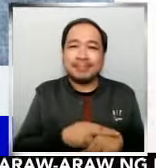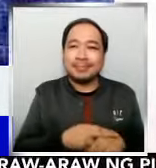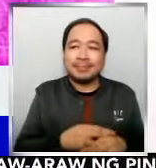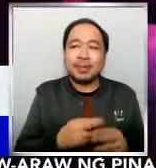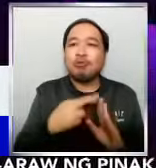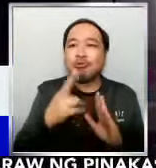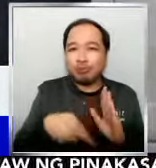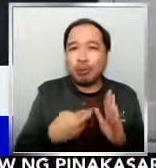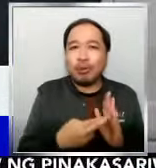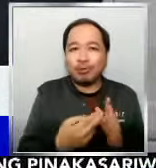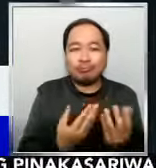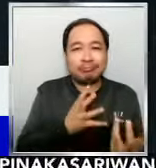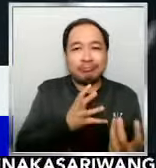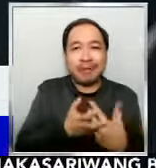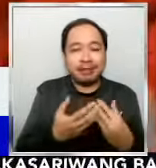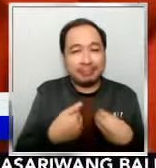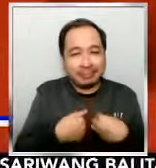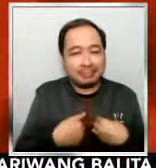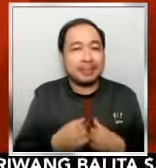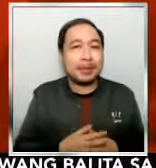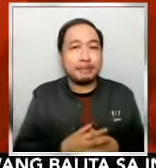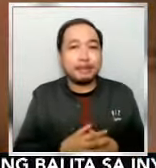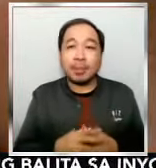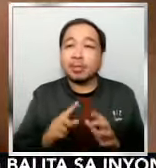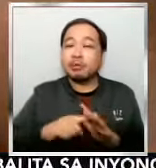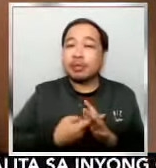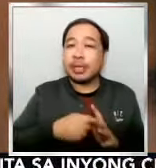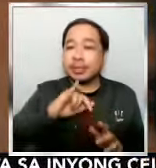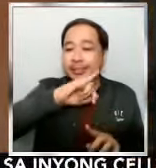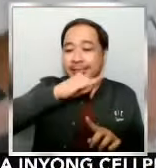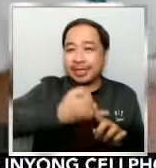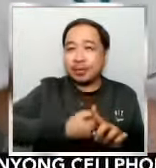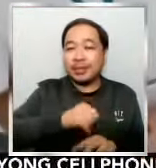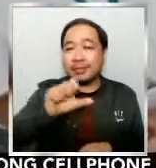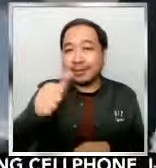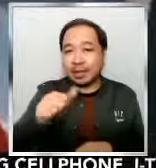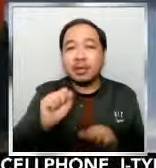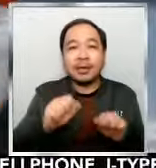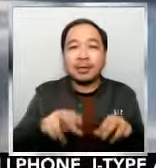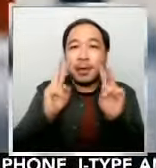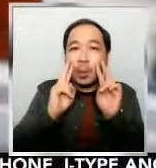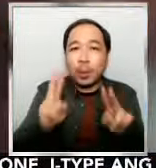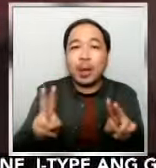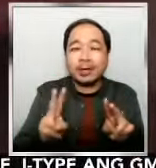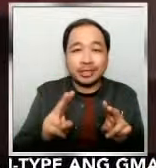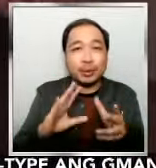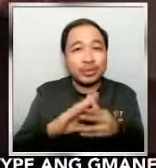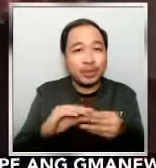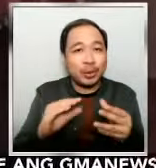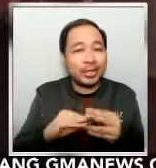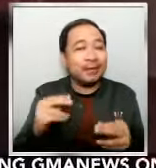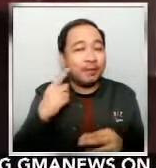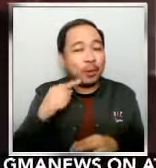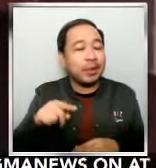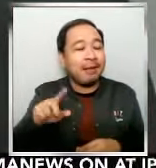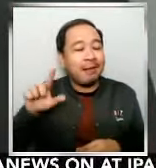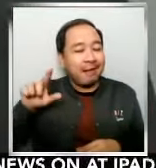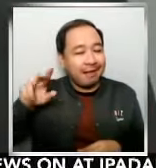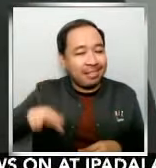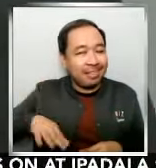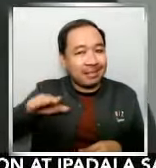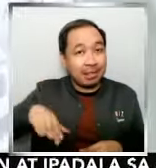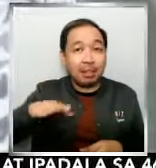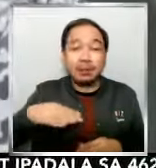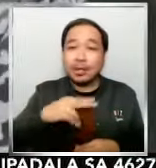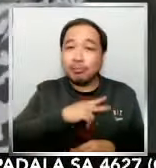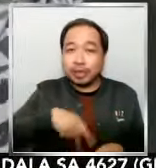ganun. Simula sa January 10, mapapanood na natin ang adventures ni Little Princess. Kasama rin sa cast sina